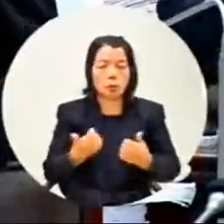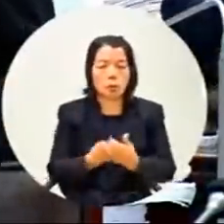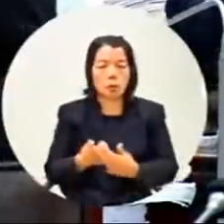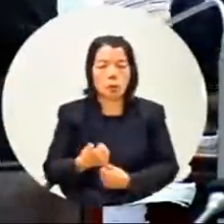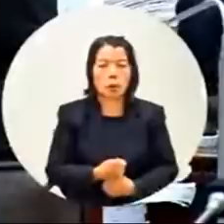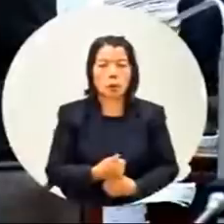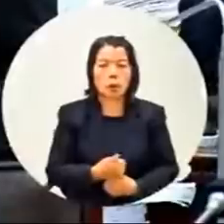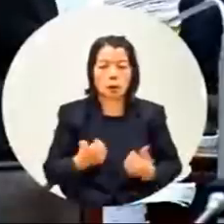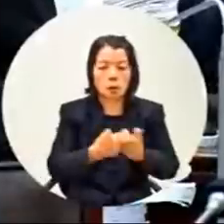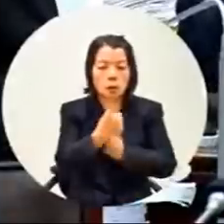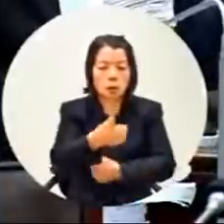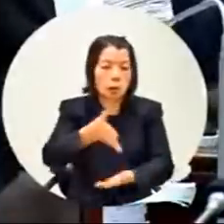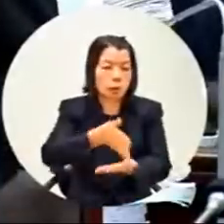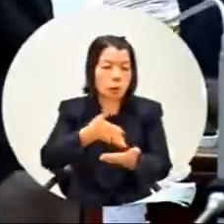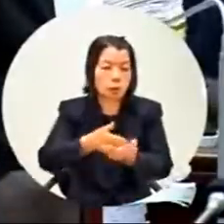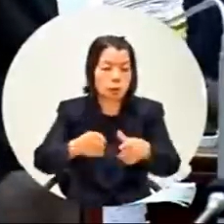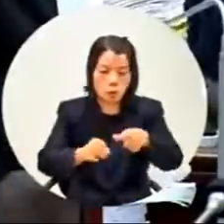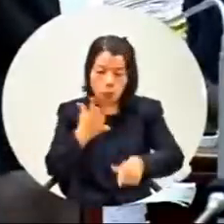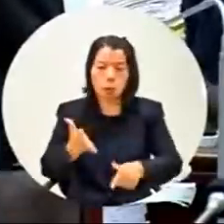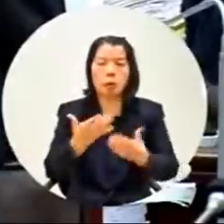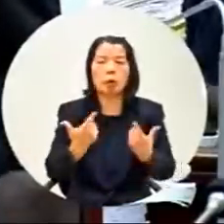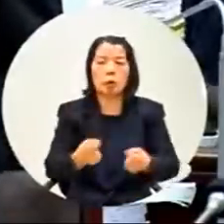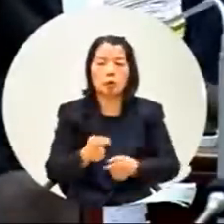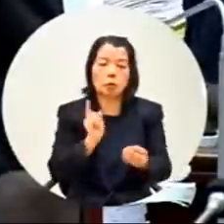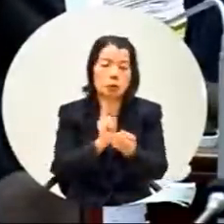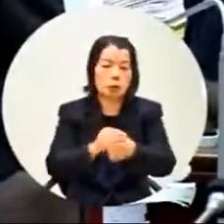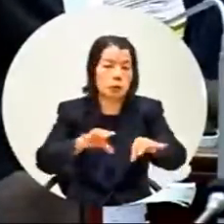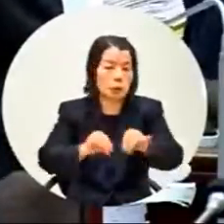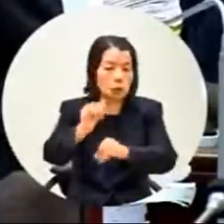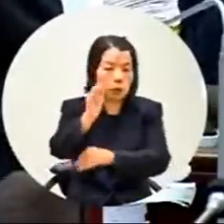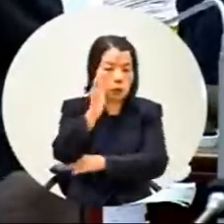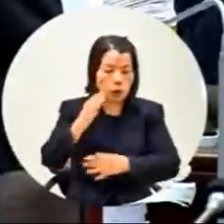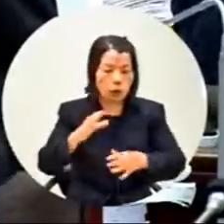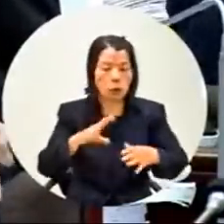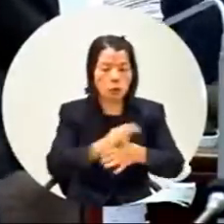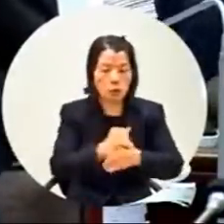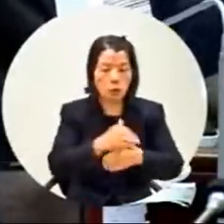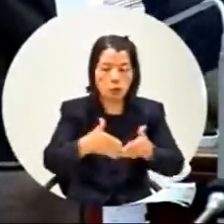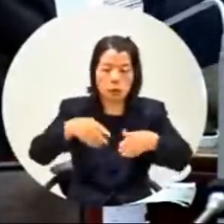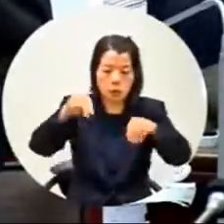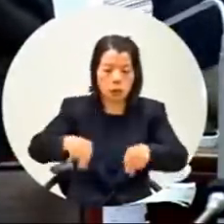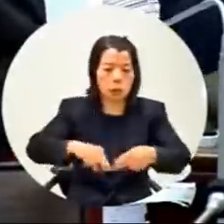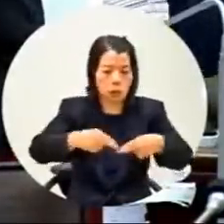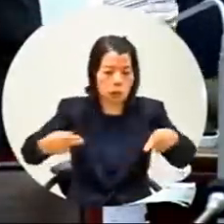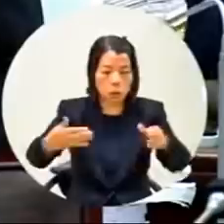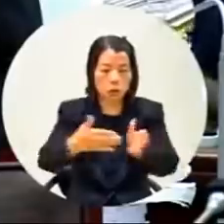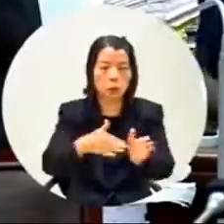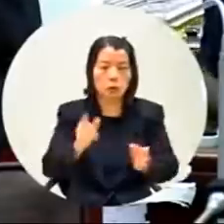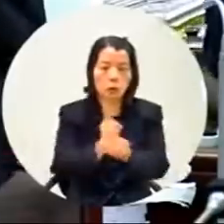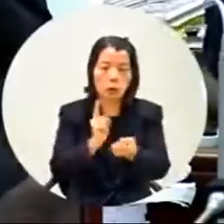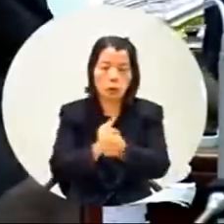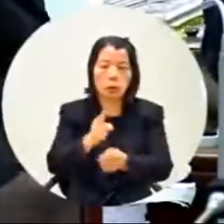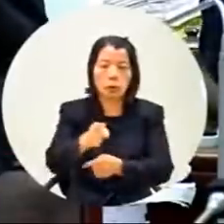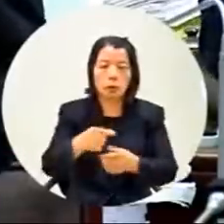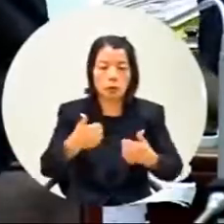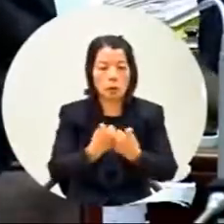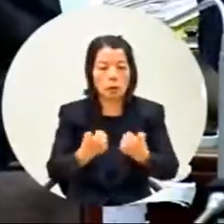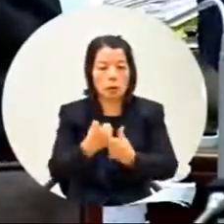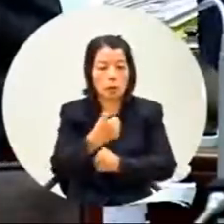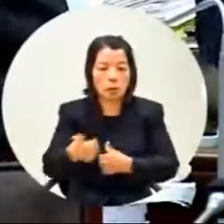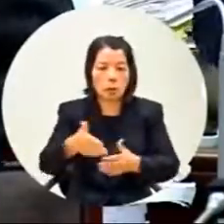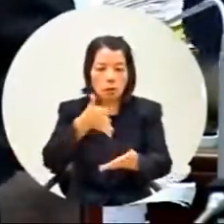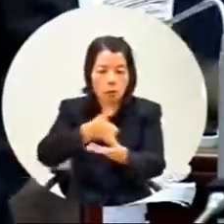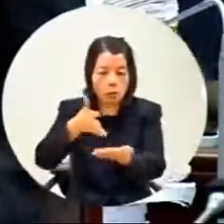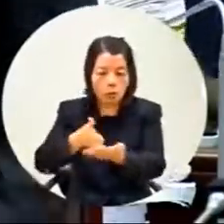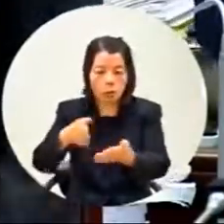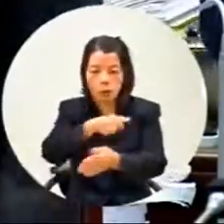是公开的，那我认为说因为地检署他虽然曾经签结，但是他还会知道议员的质询内容，或许他们也会有一